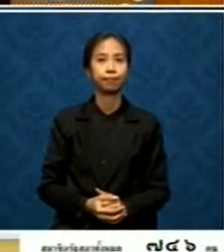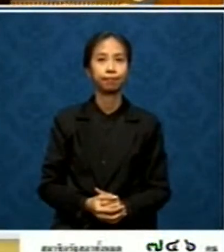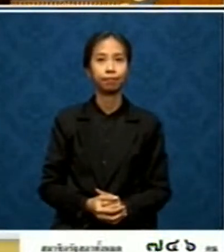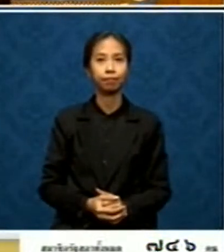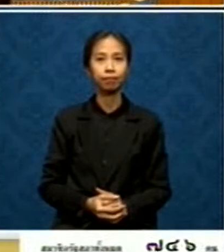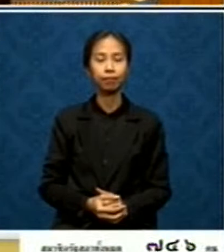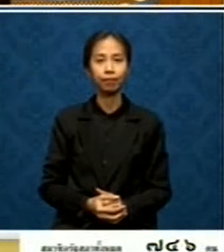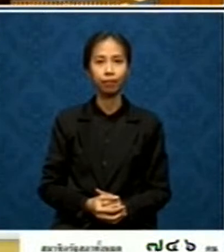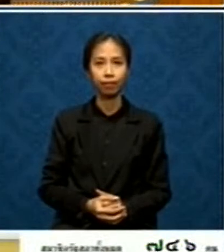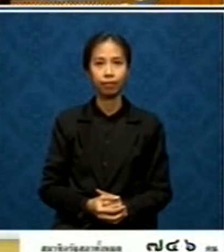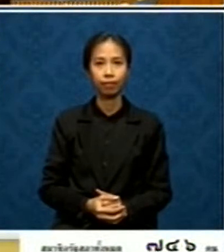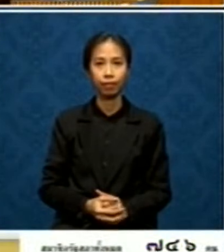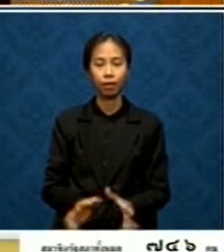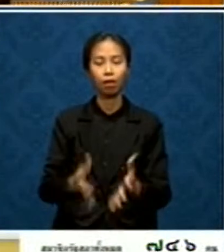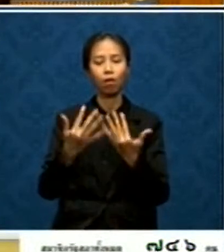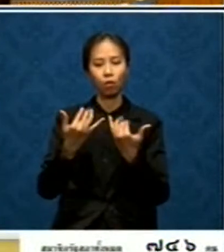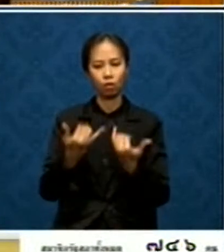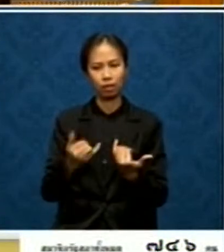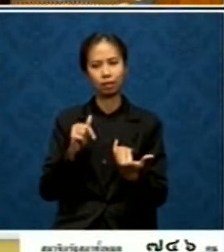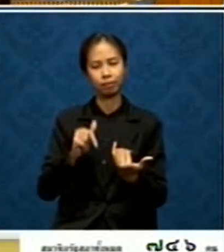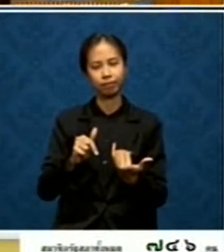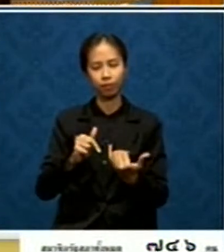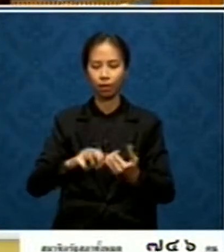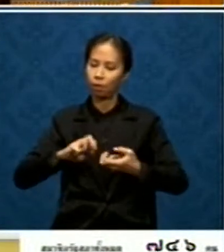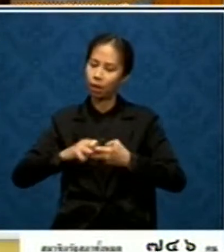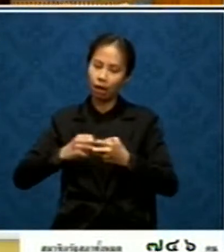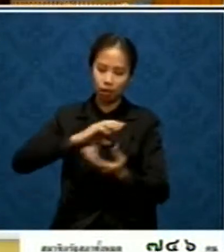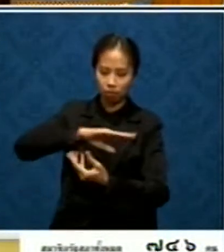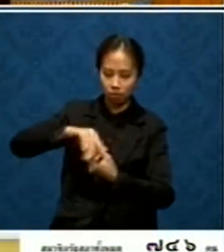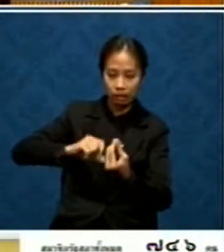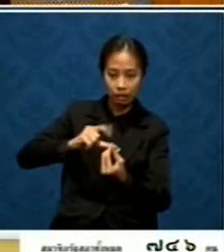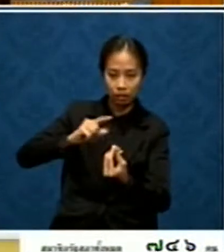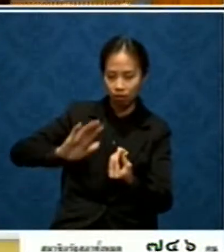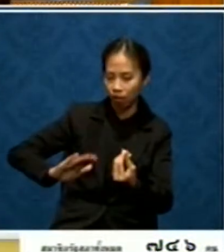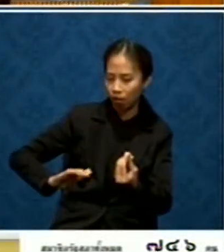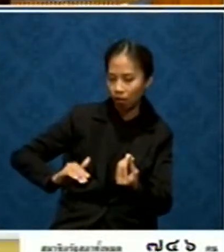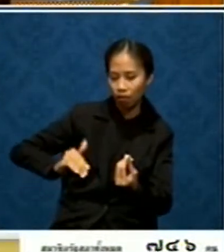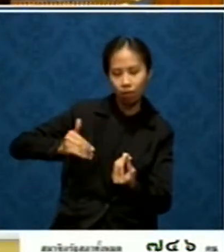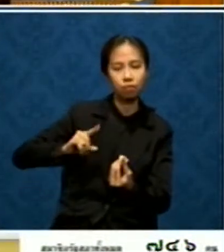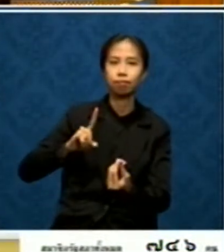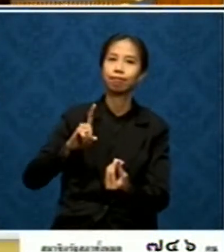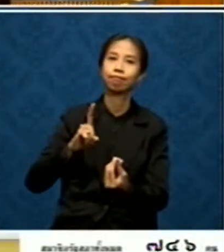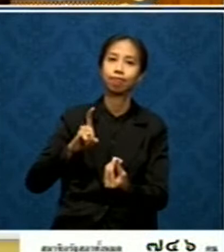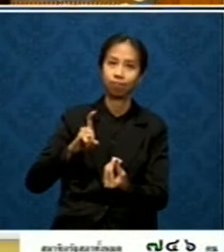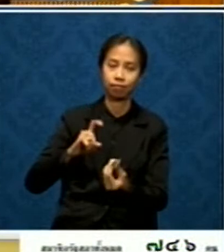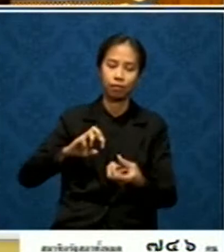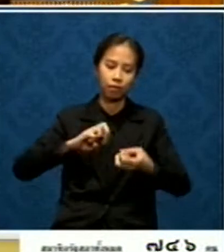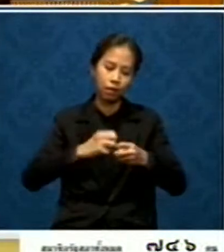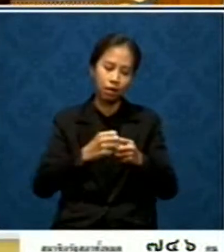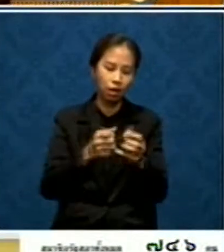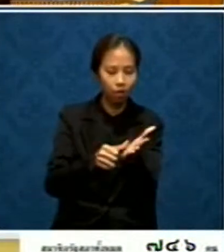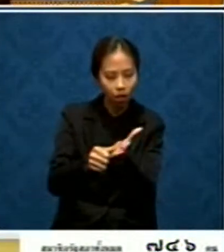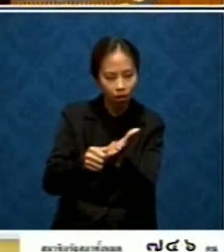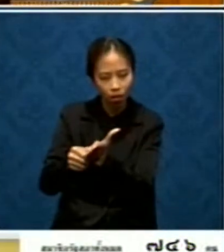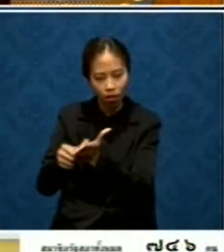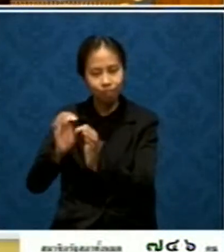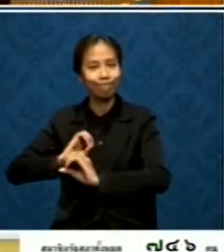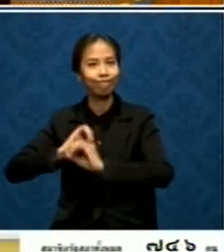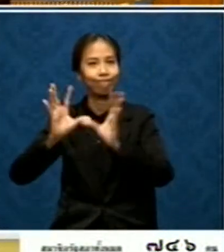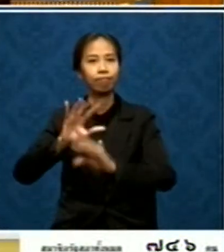ที่แม้แต่ในสถานการณ์ปัจจุบันยังไม่ฟื้นตัวเต็มที่และยังไม่สามารถแก้ไขเยียวยาได้อย่างเป็นรูปธรร